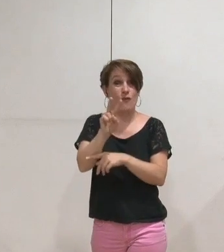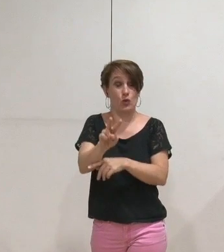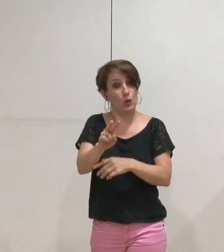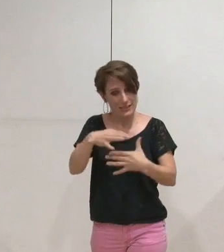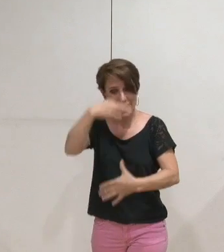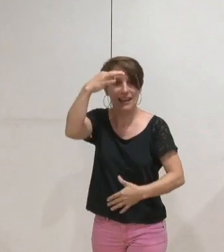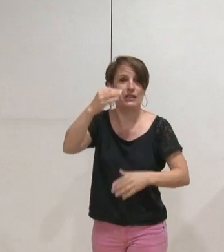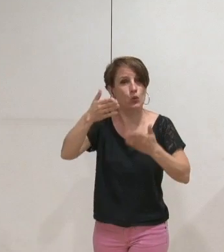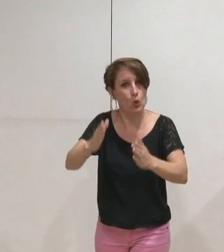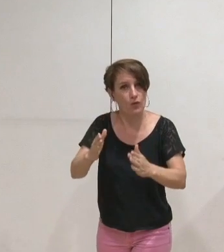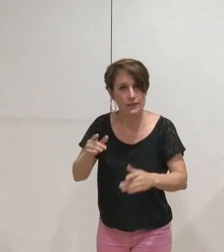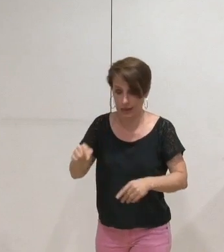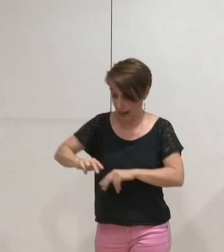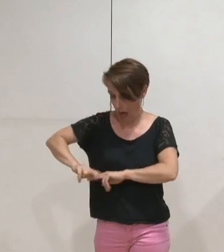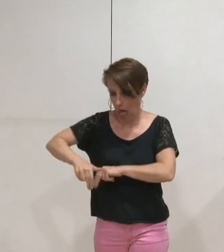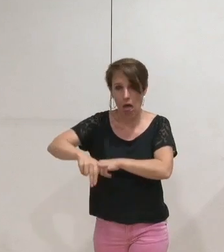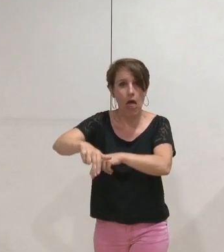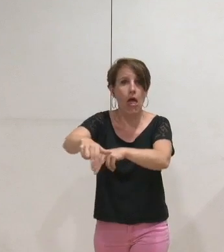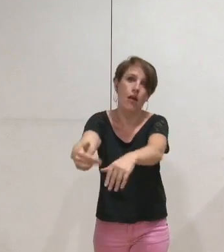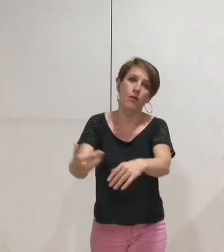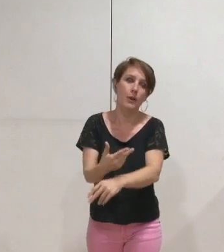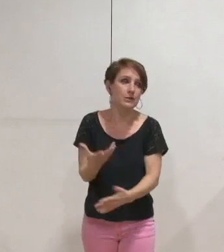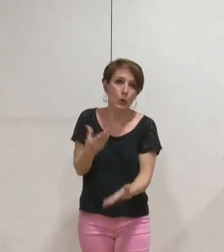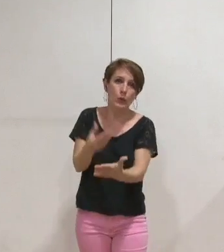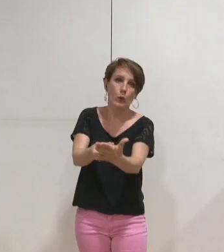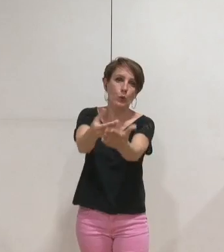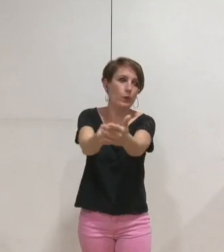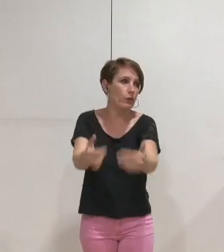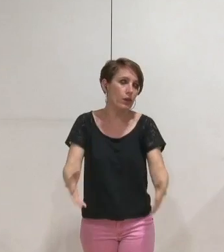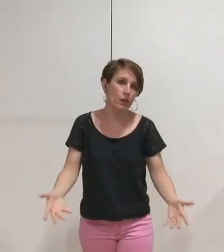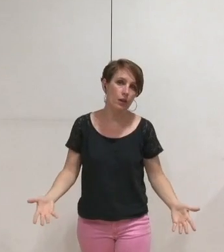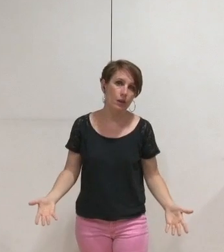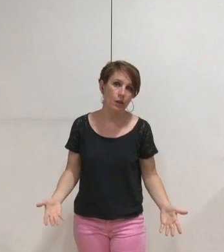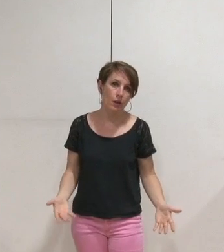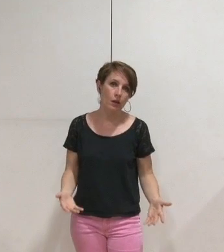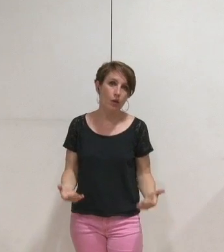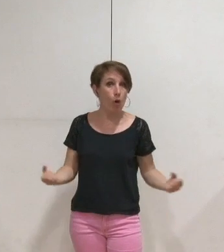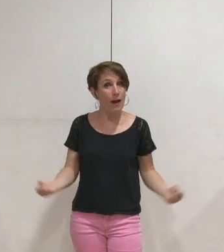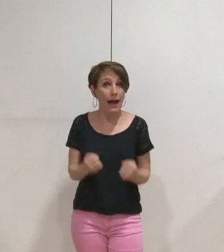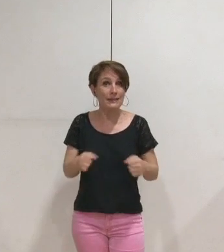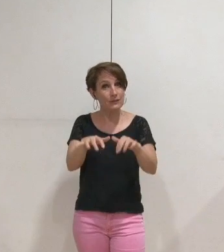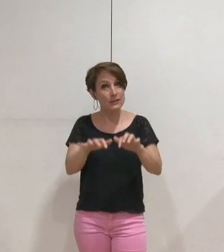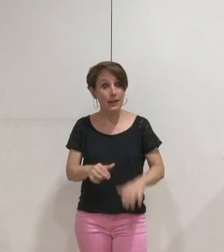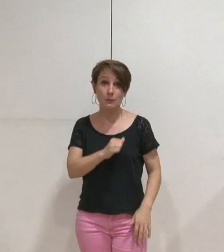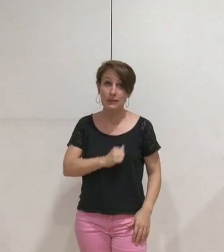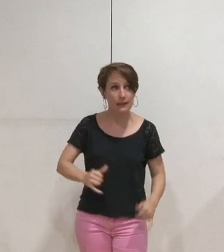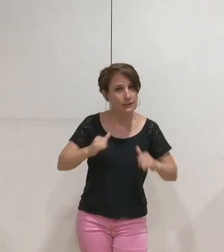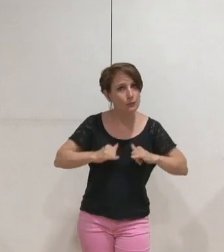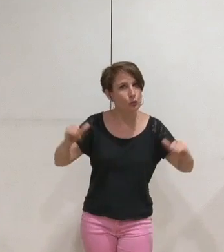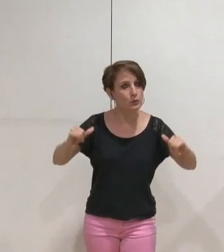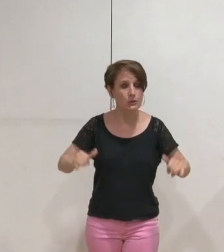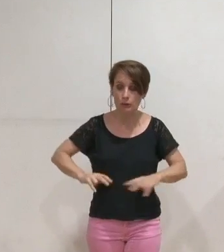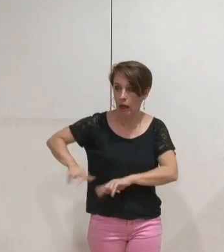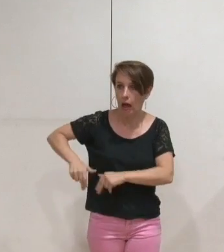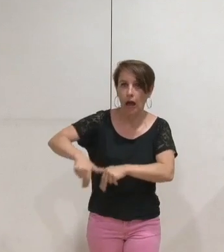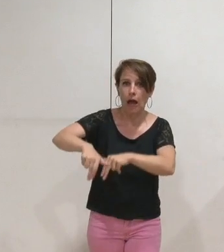suivi voilà il y a eu un une activité administrative on va dire forte dans différents domaines dans